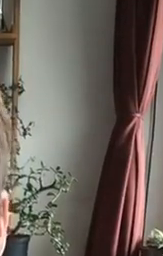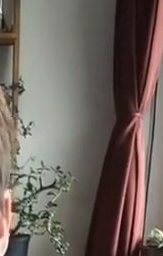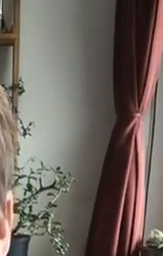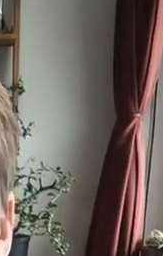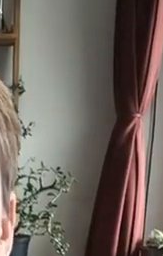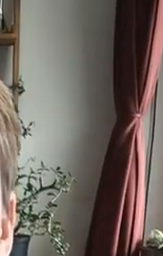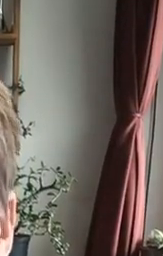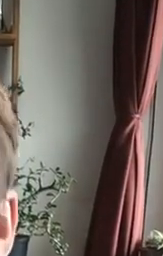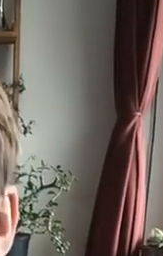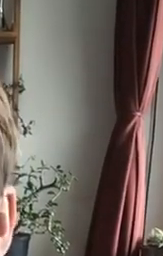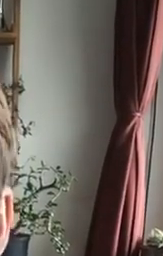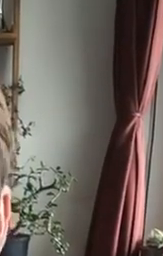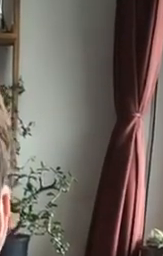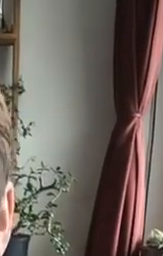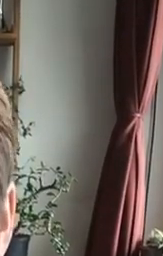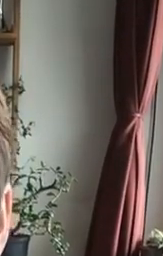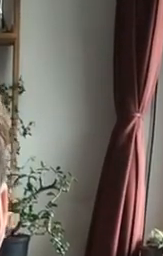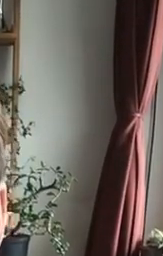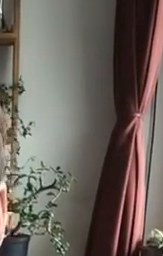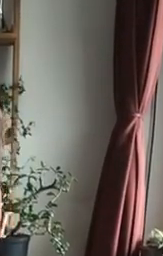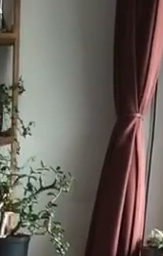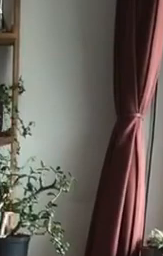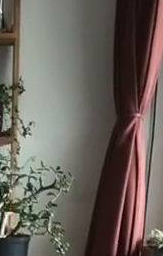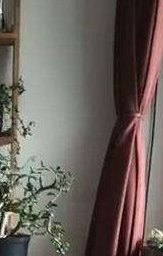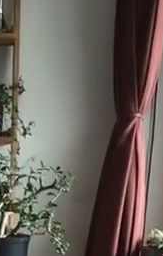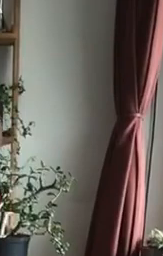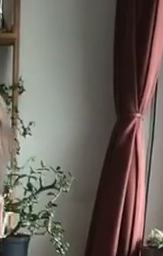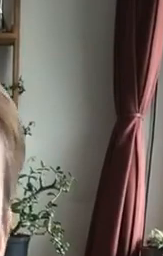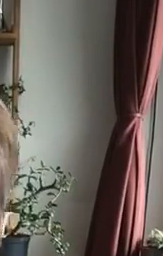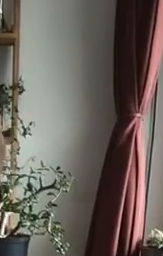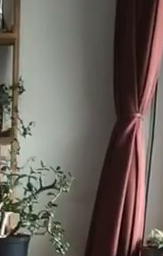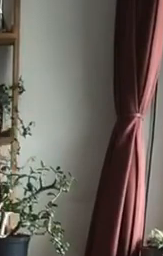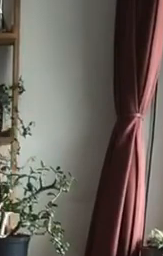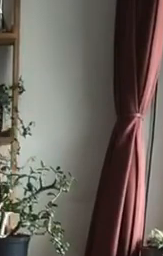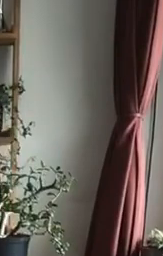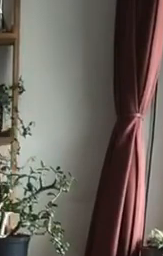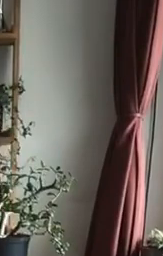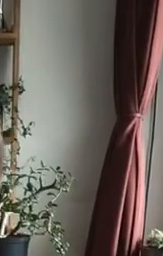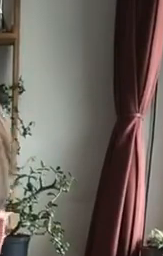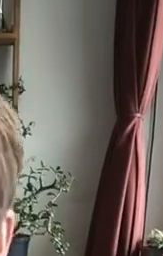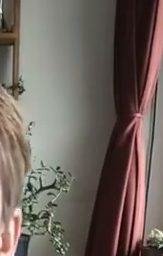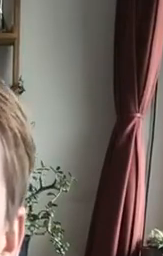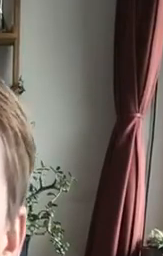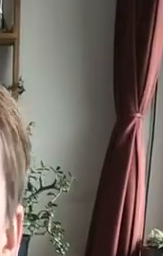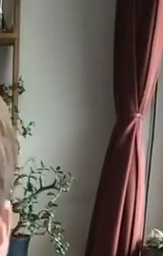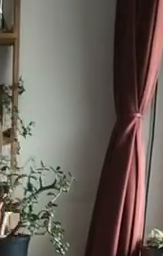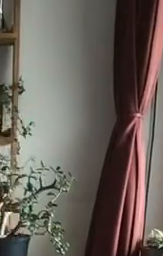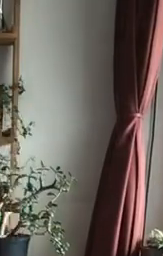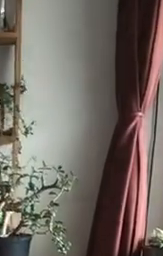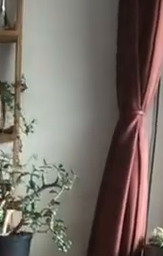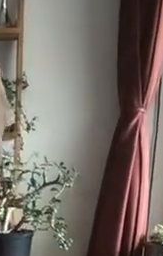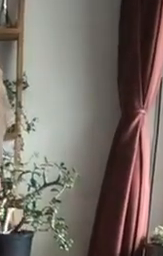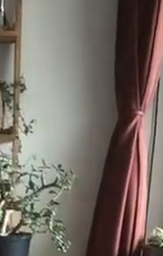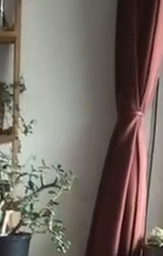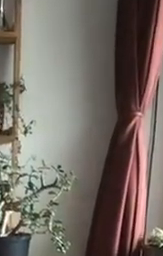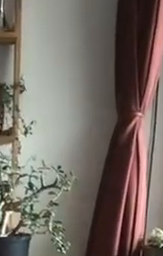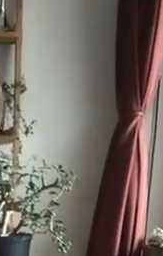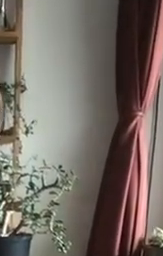какая-нибудь или та же Астрид Лингрен. Эльза была детским